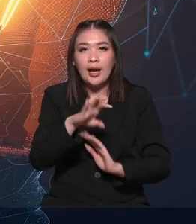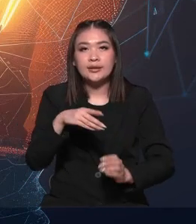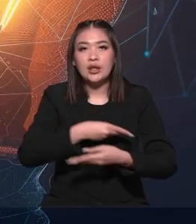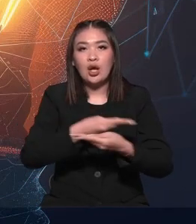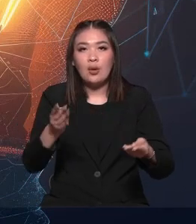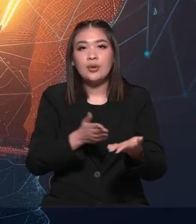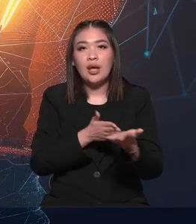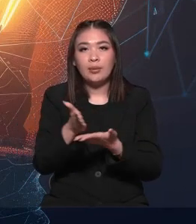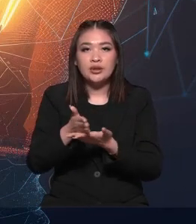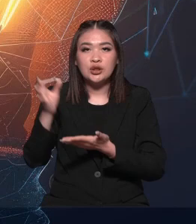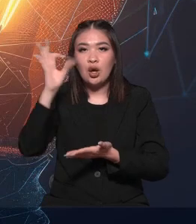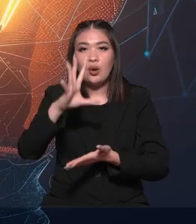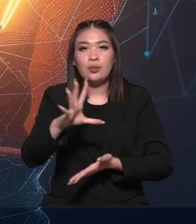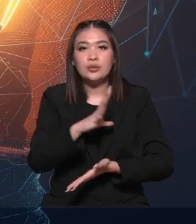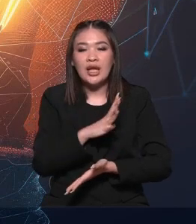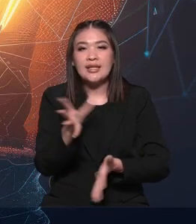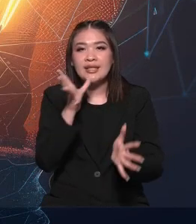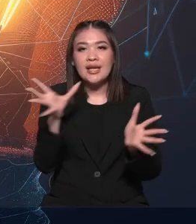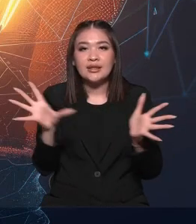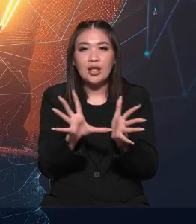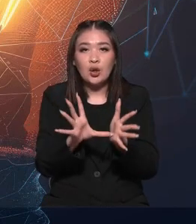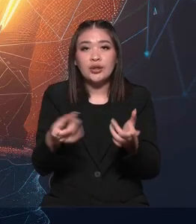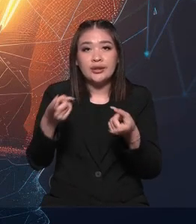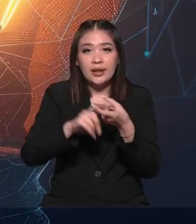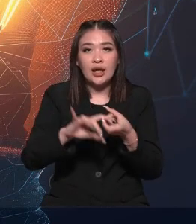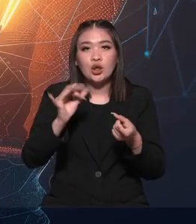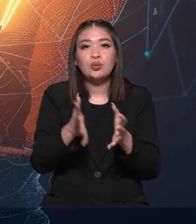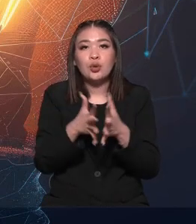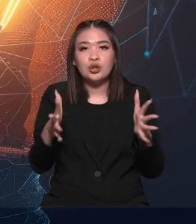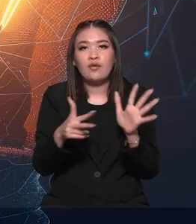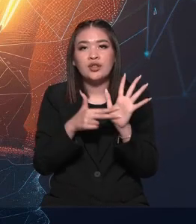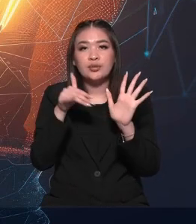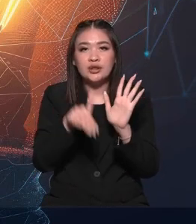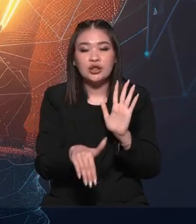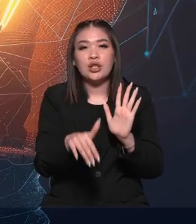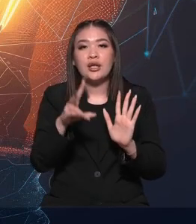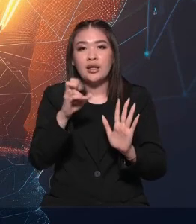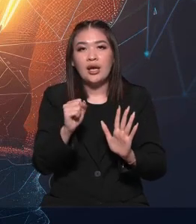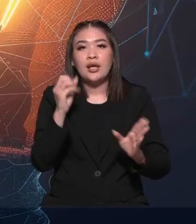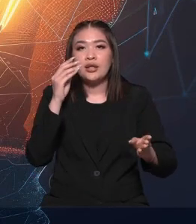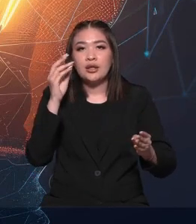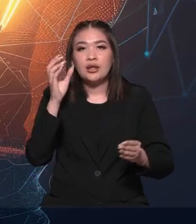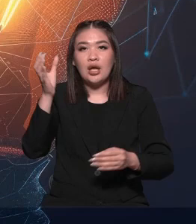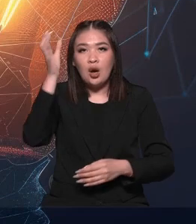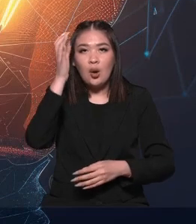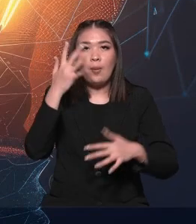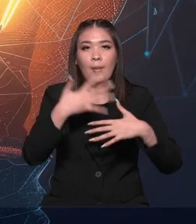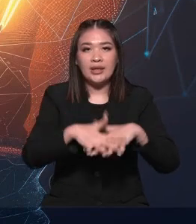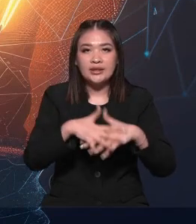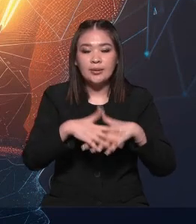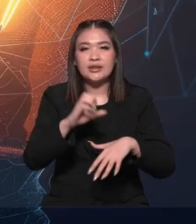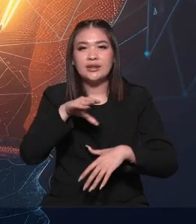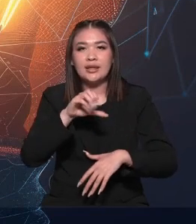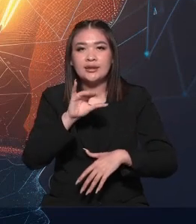по направлению информационно-коммуникационной технологии и еще чуть больше 8 тысяч на естественные науки, математику и